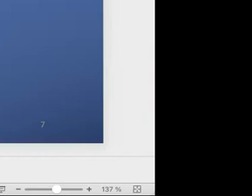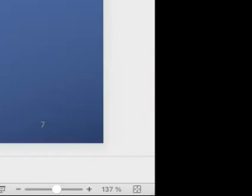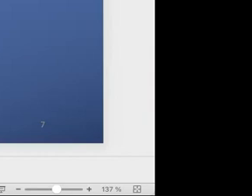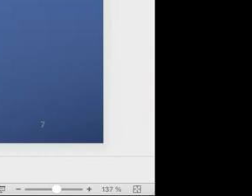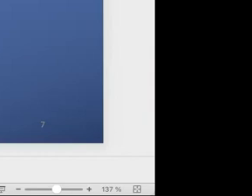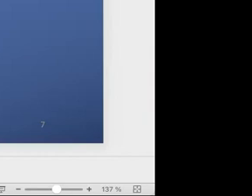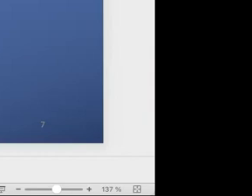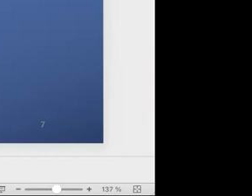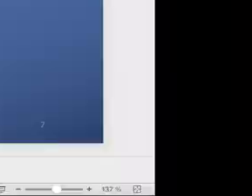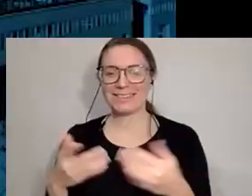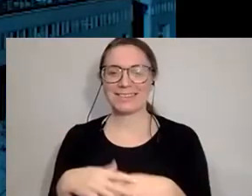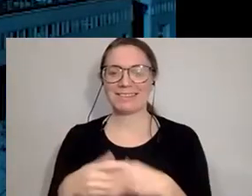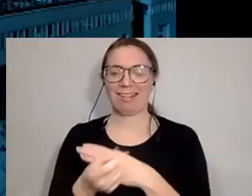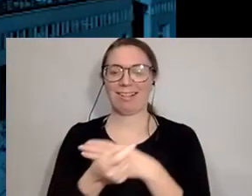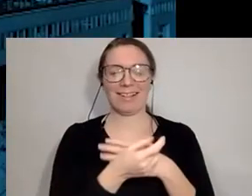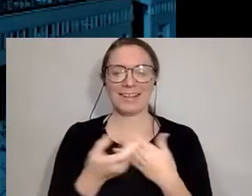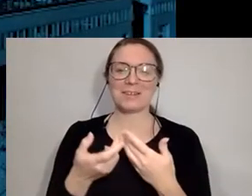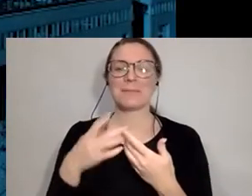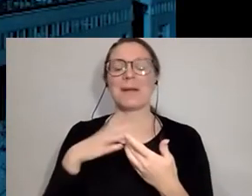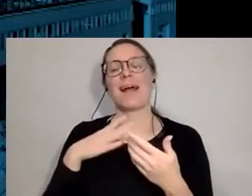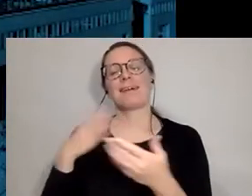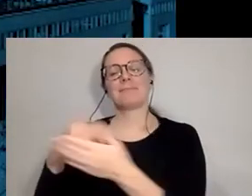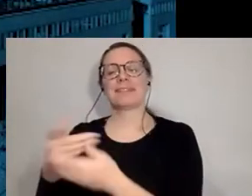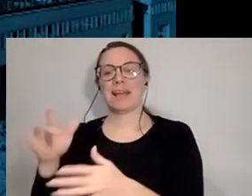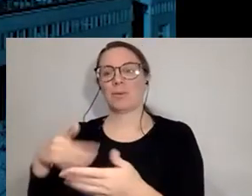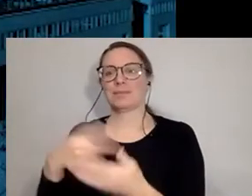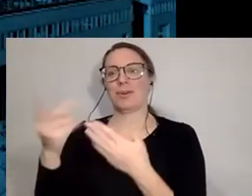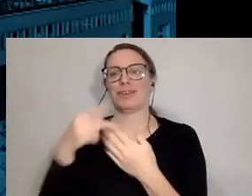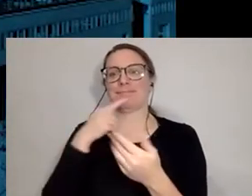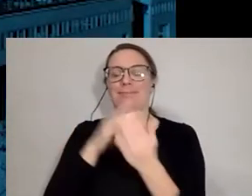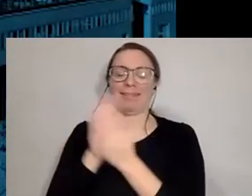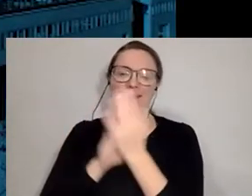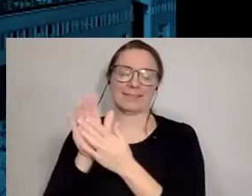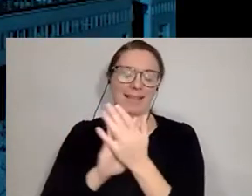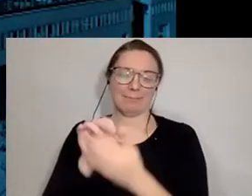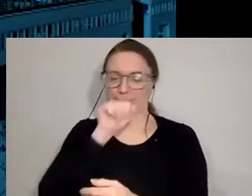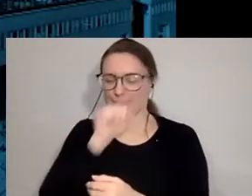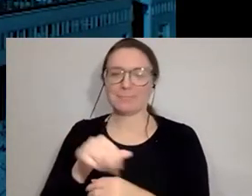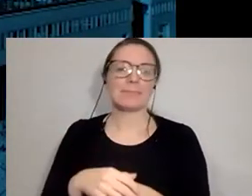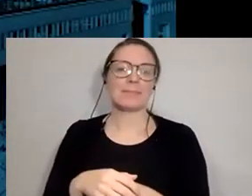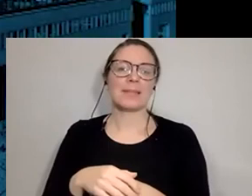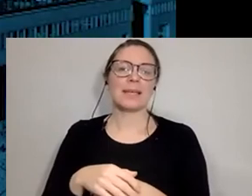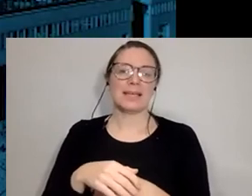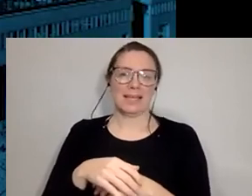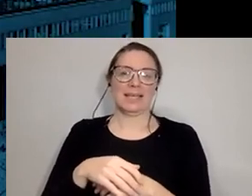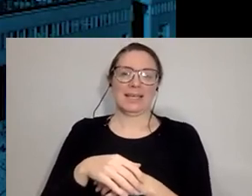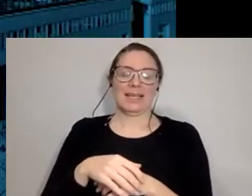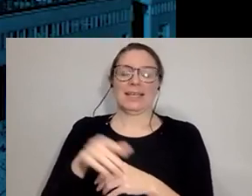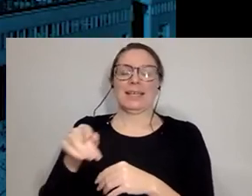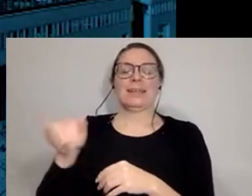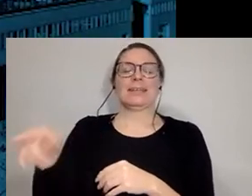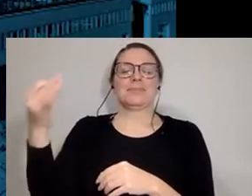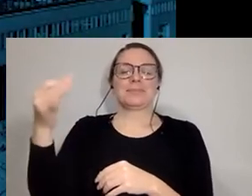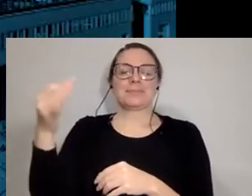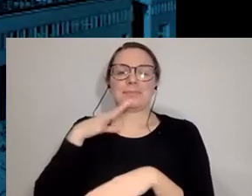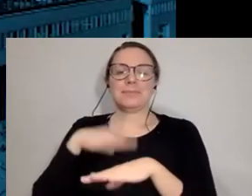s'étend. Donc là, il y avait cette idée au travers de la perception à la